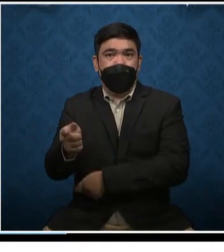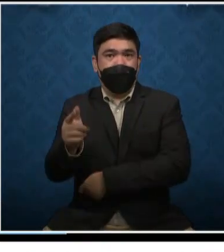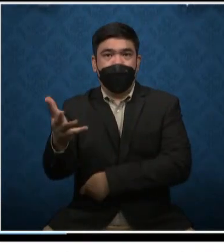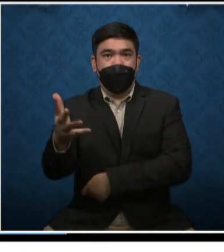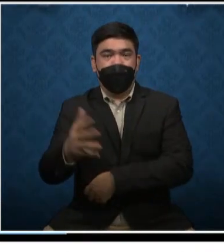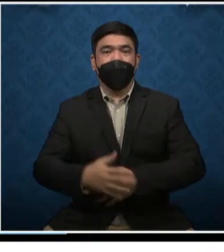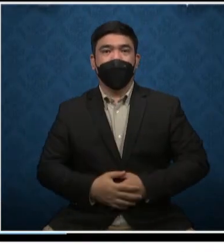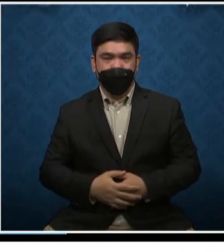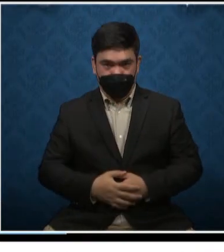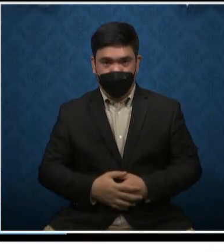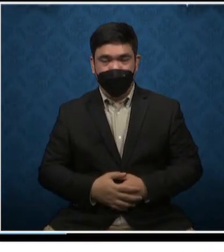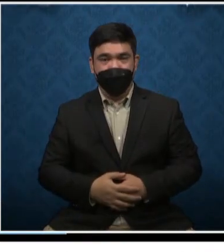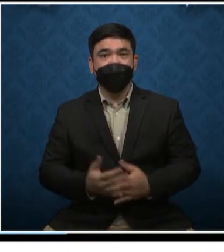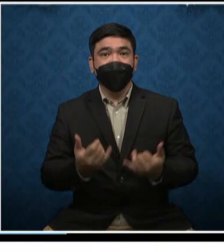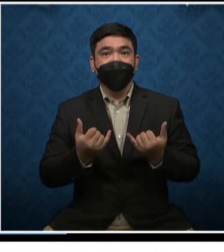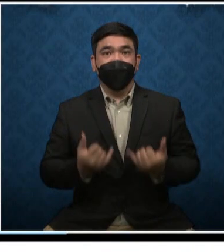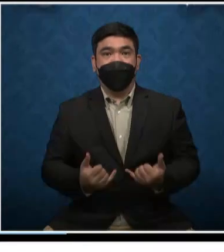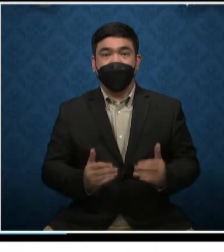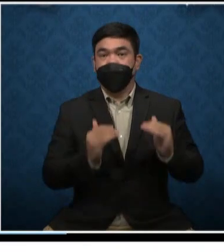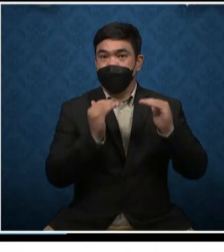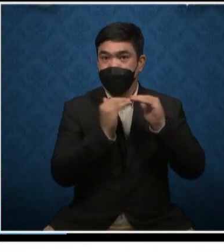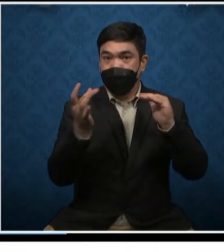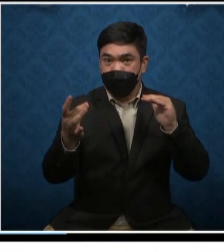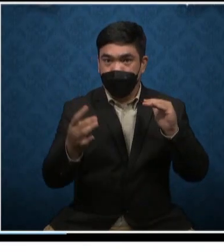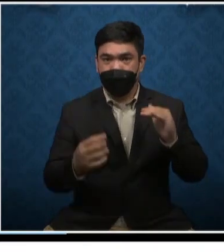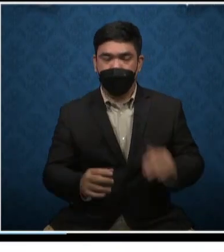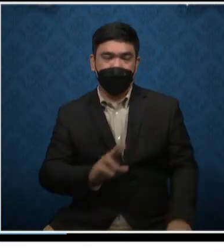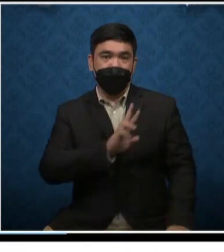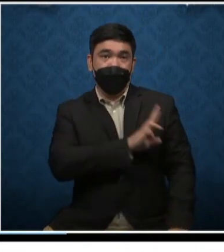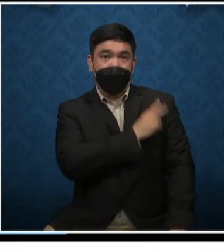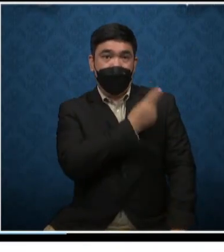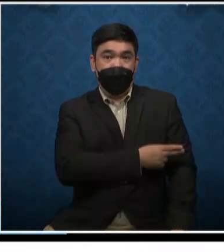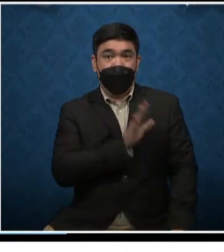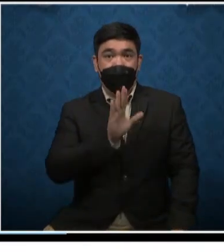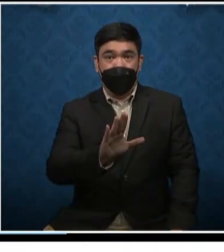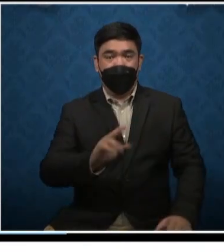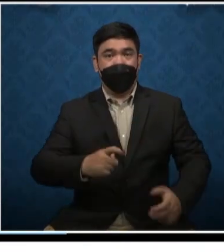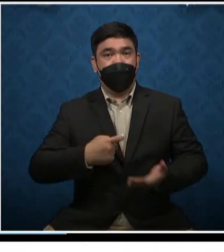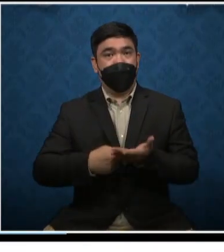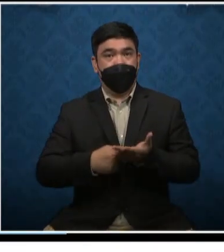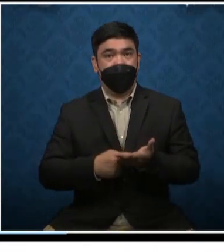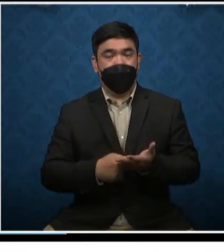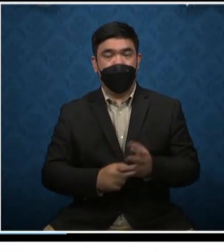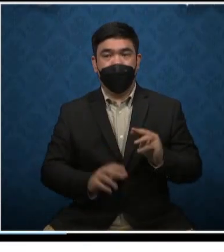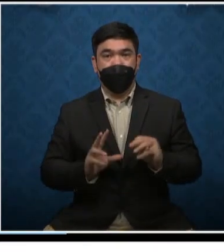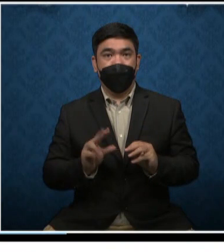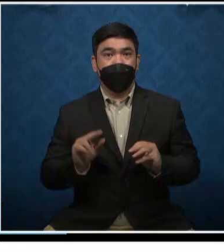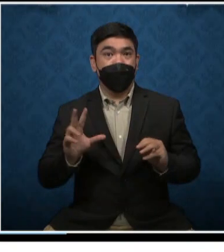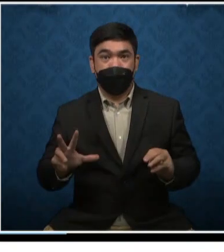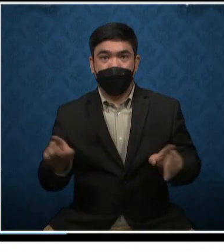ขึ้นเช่นเดียวกับสิทธิการรักษาพยาบาลของผู้ประกันตนตามมาตรา